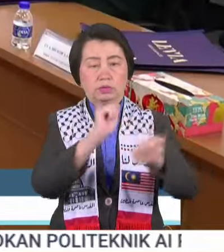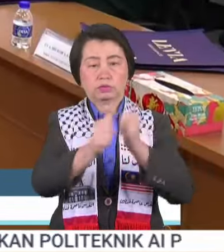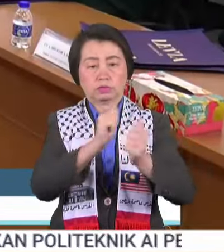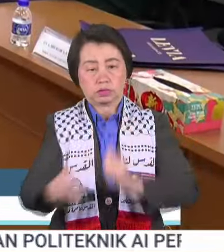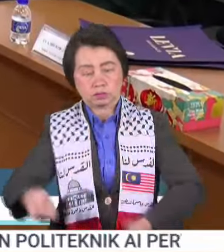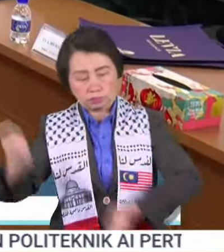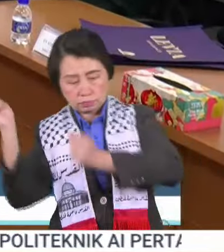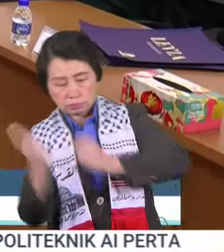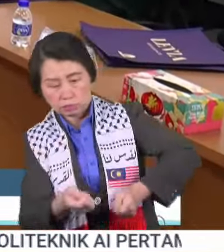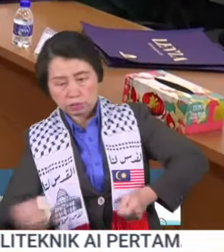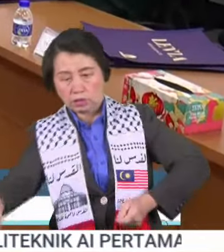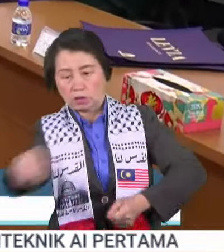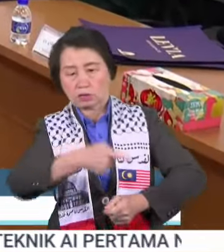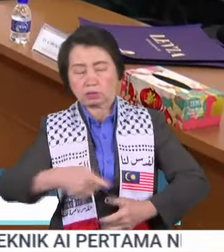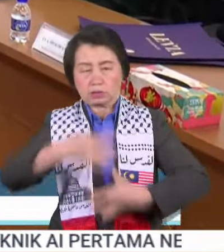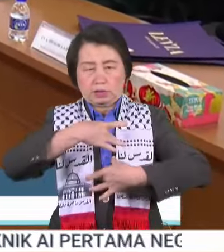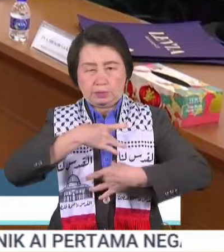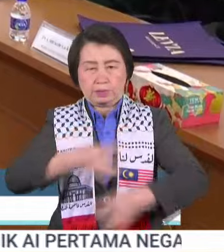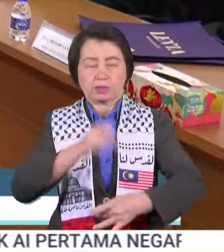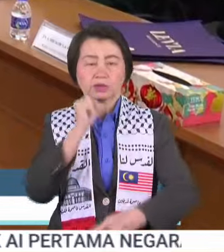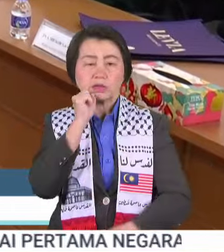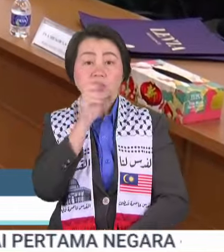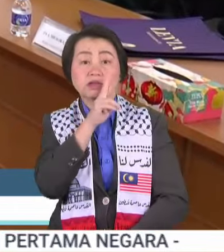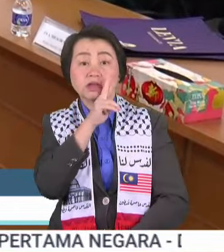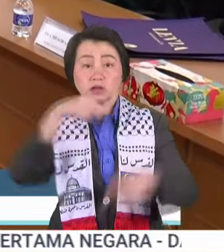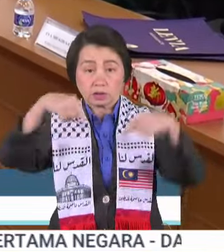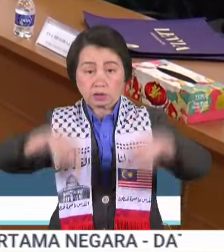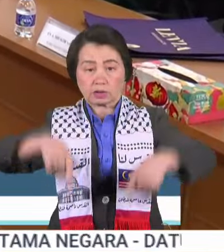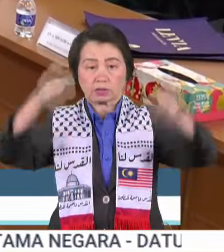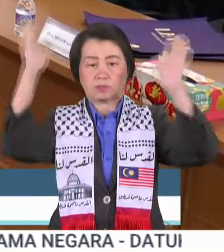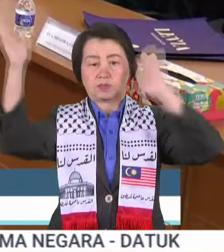sukan golf di kalangan peminat senior di Malaysia.